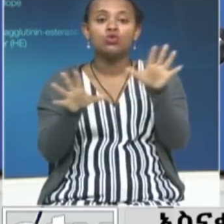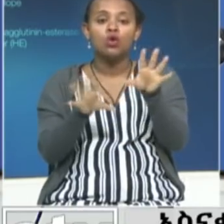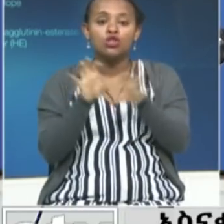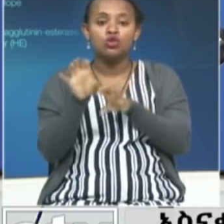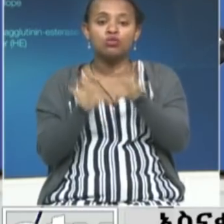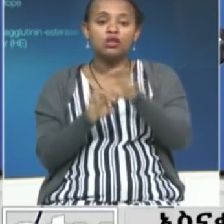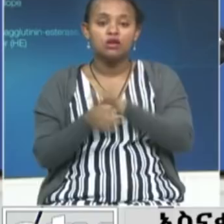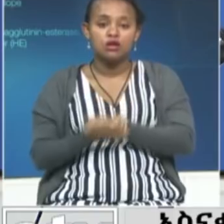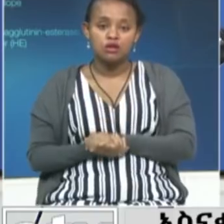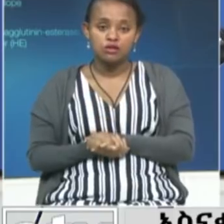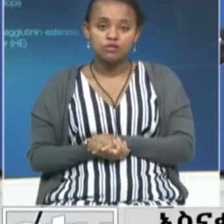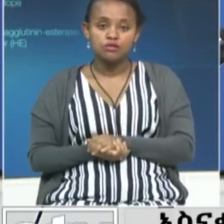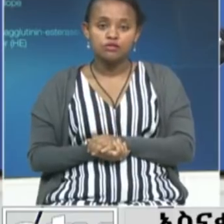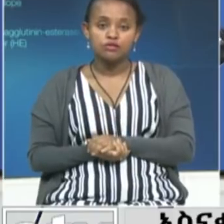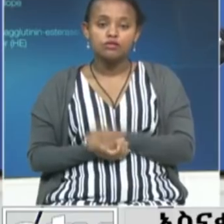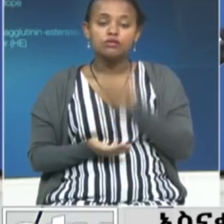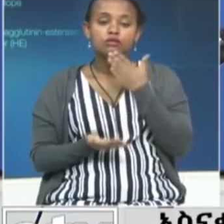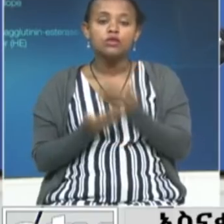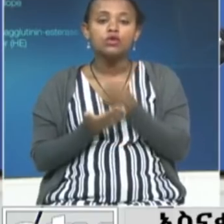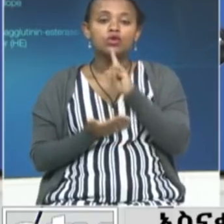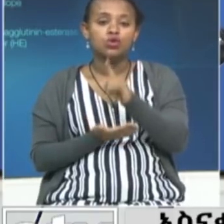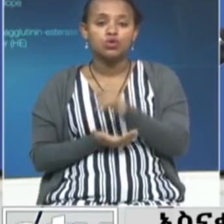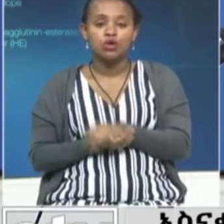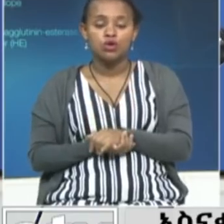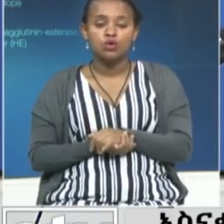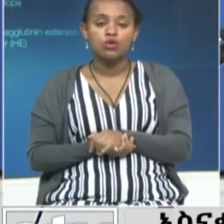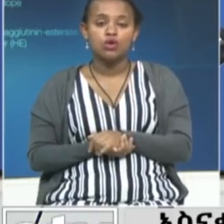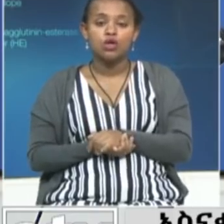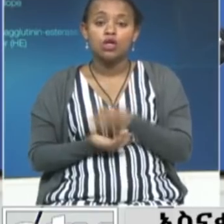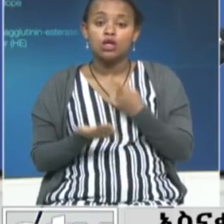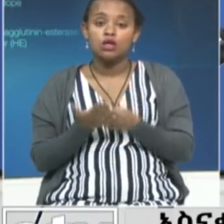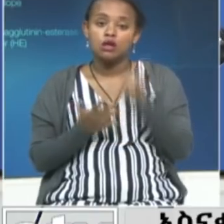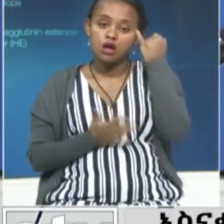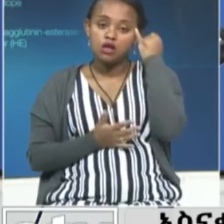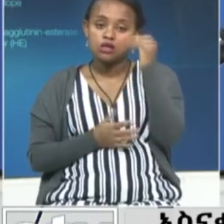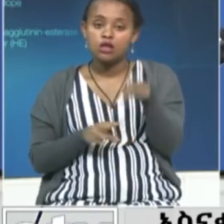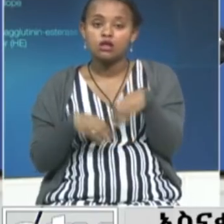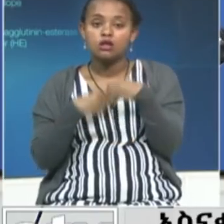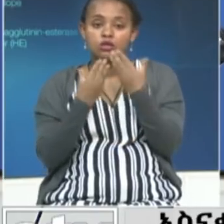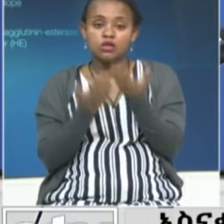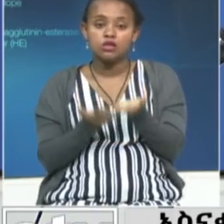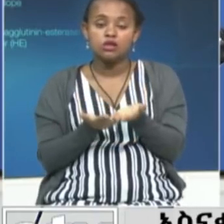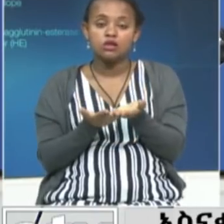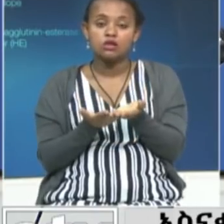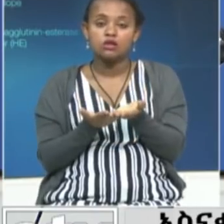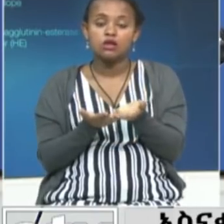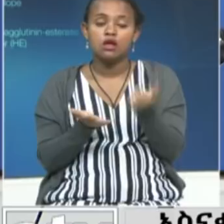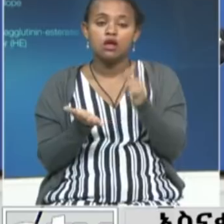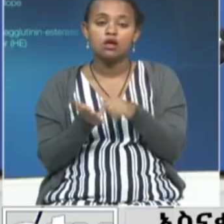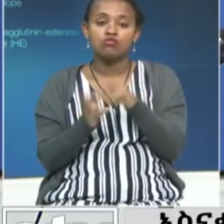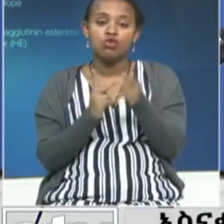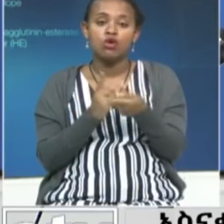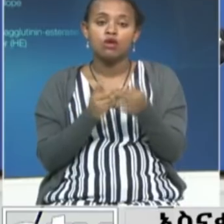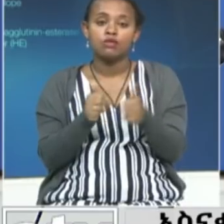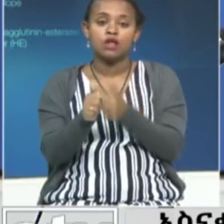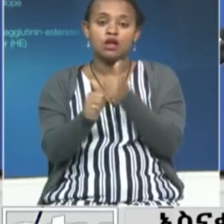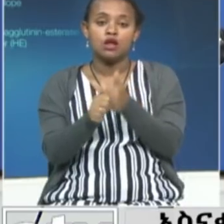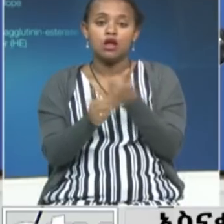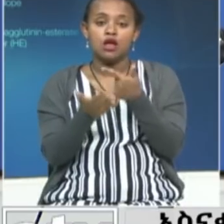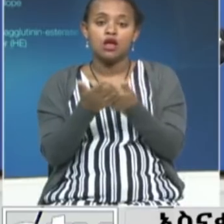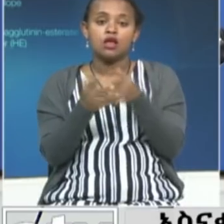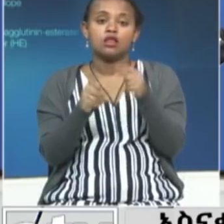ቢደረግ ጥሩ ነው እንጂ እንዲህ በአስተያየት ደረጃ ወይም ደግሞ እነሱ ይህን ፕሮግራም ተከታትሎ ይህን